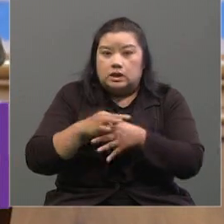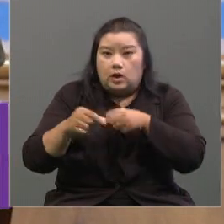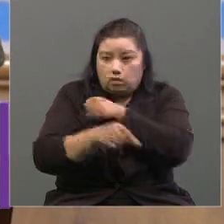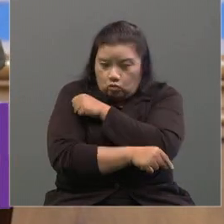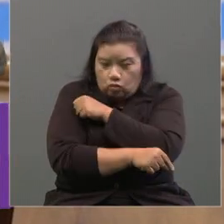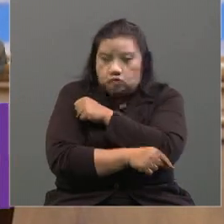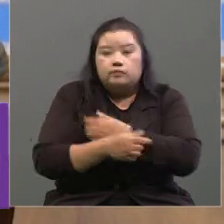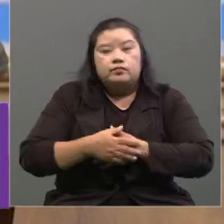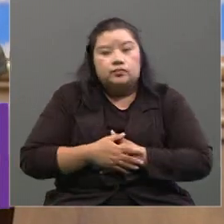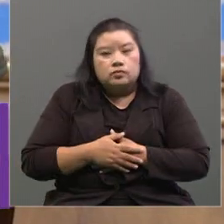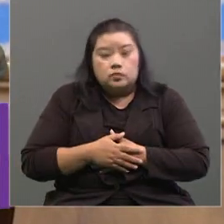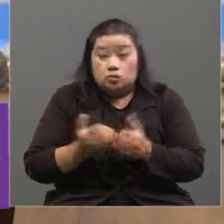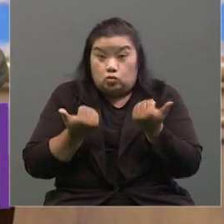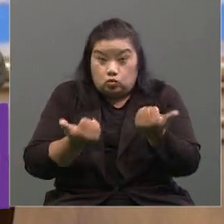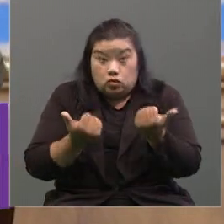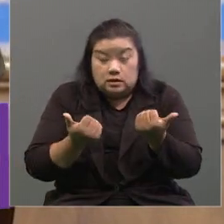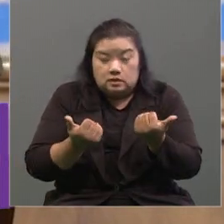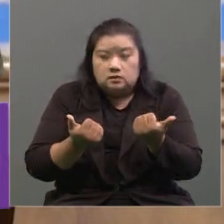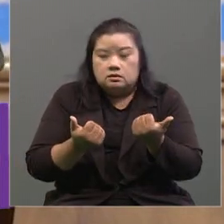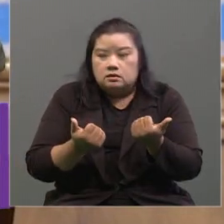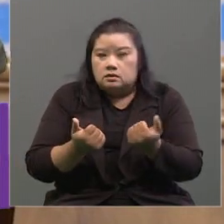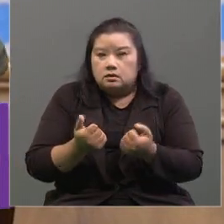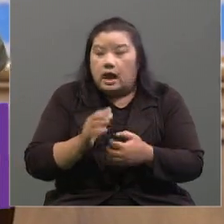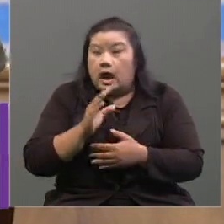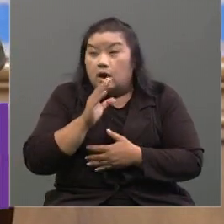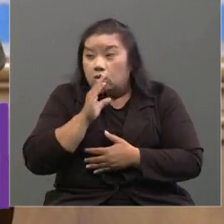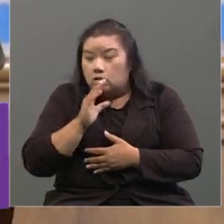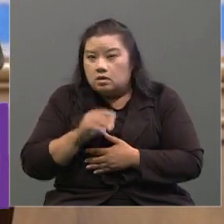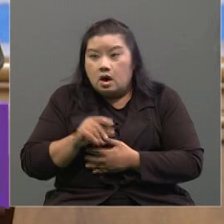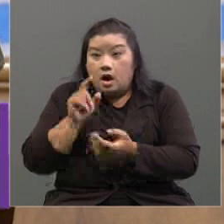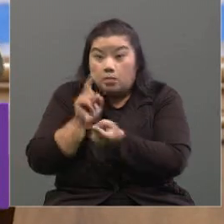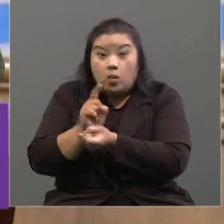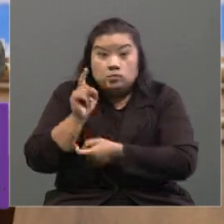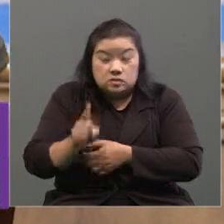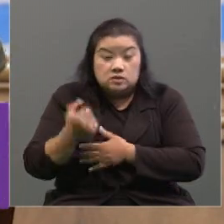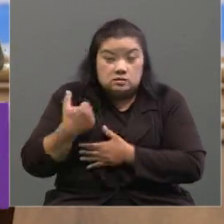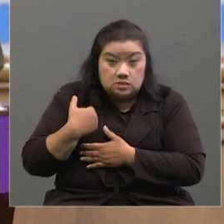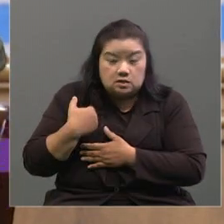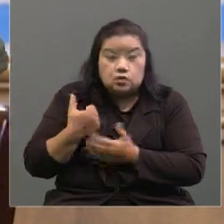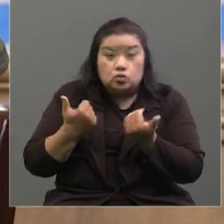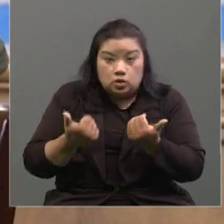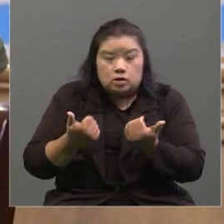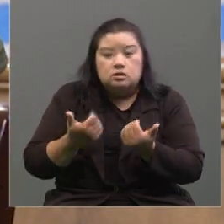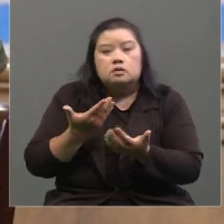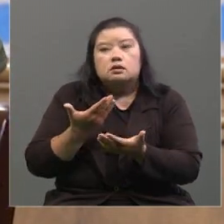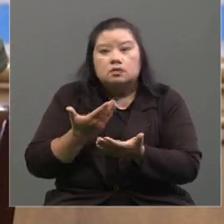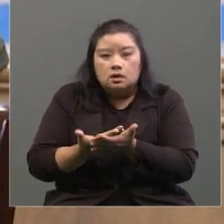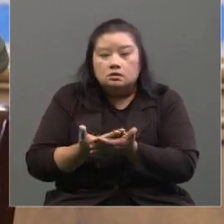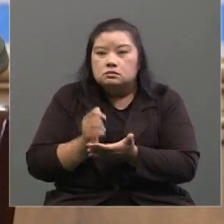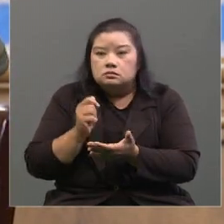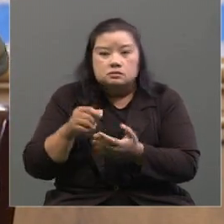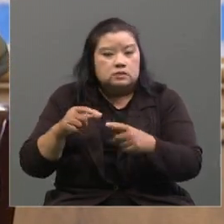หมดถามว่าตอนเนี่ยด้วยความที่ด้วยการที่เราเนี่ยไปตรวจเจอได้ก่อนเนี่ยยังไม่ถูกนำไปใช้นะครับ